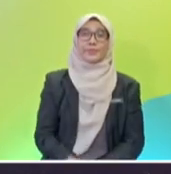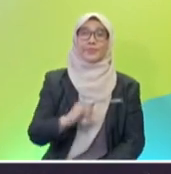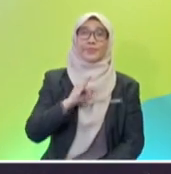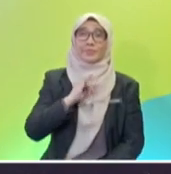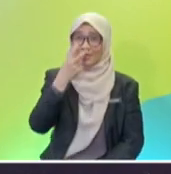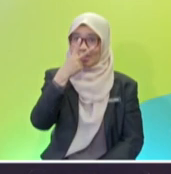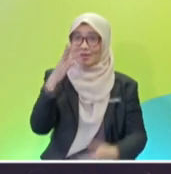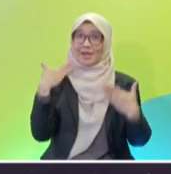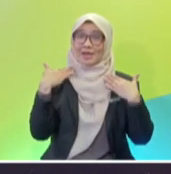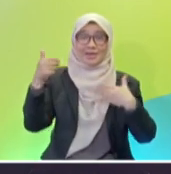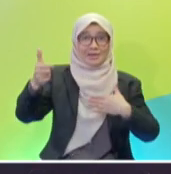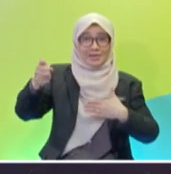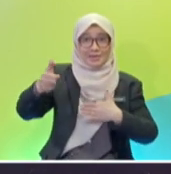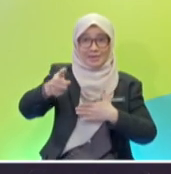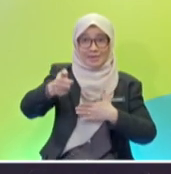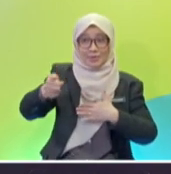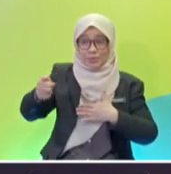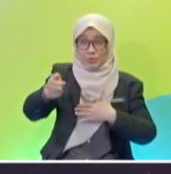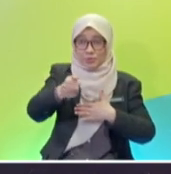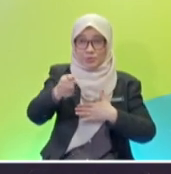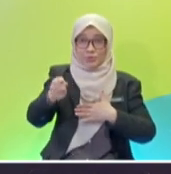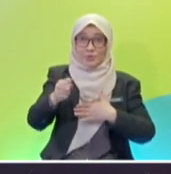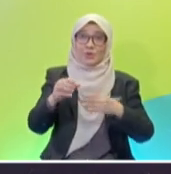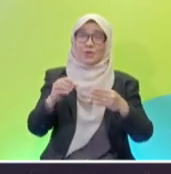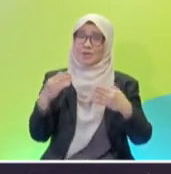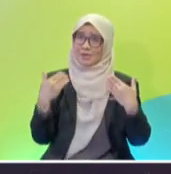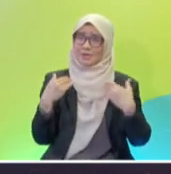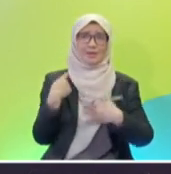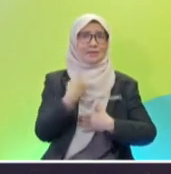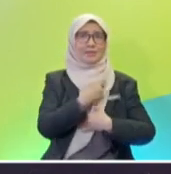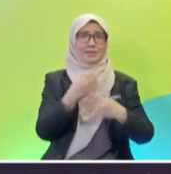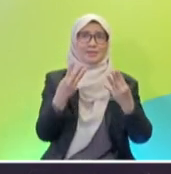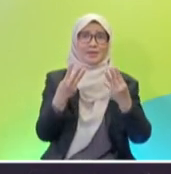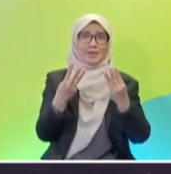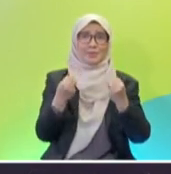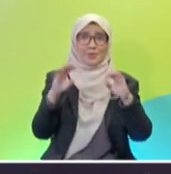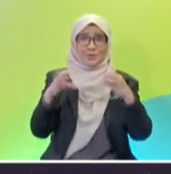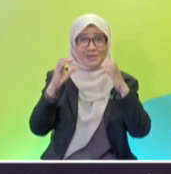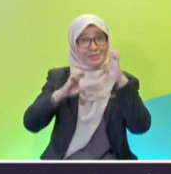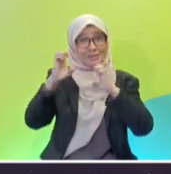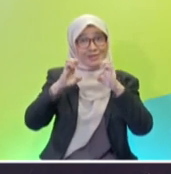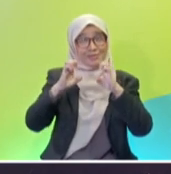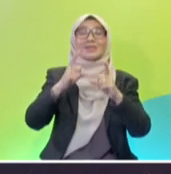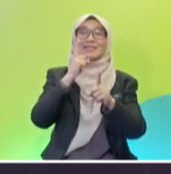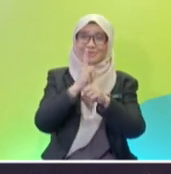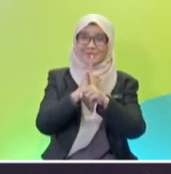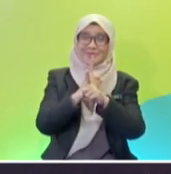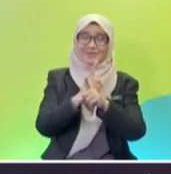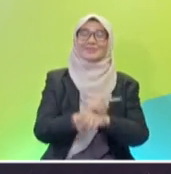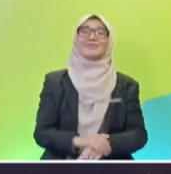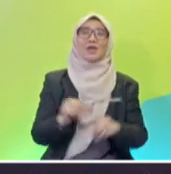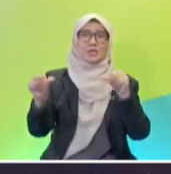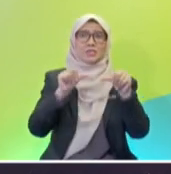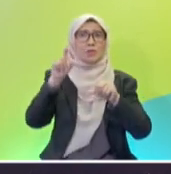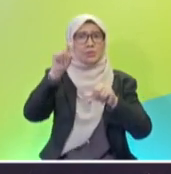lampu suluh di hadapan saya juga ni. Adakah kita nak lakukan eksperimen sama-sama? Semestinya. Ha, kalau sains mesti ada eksperimen kan cikgu.